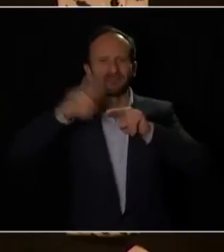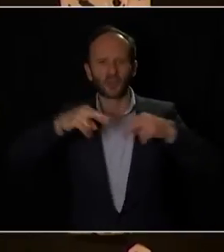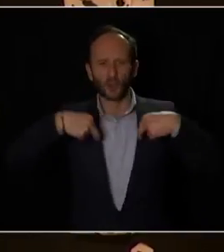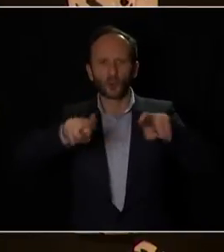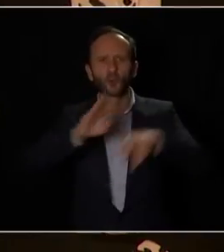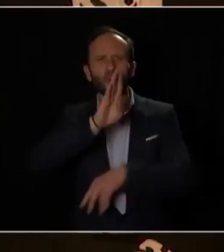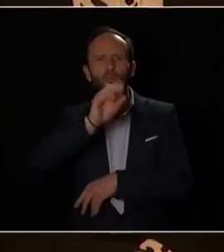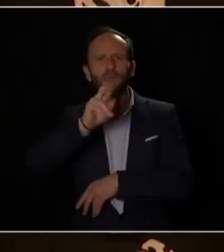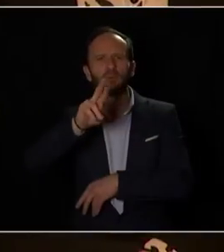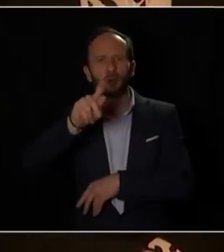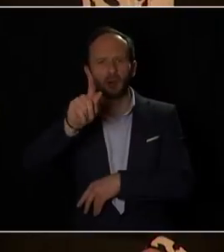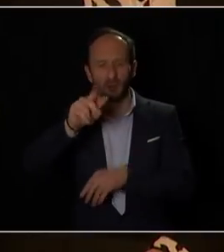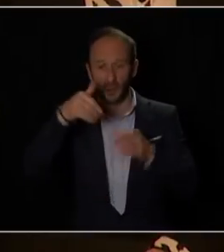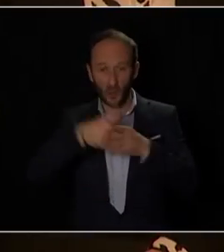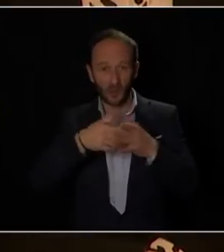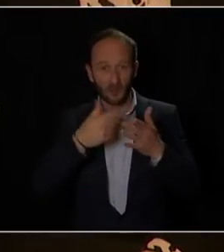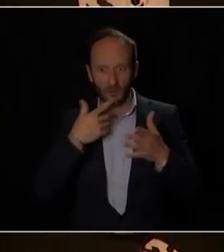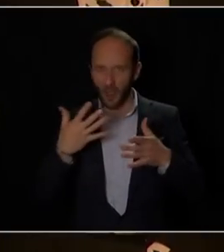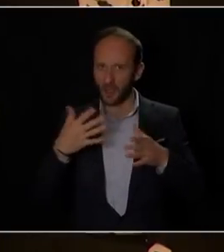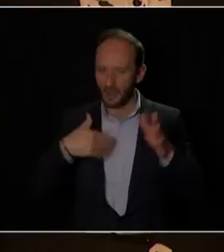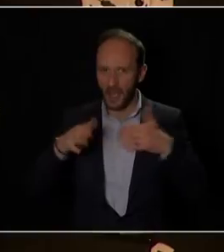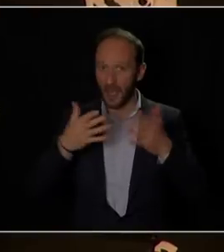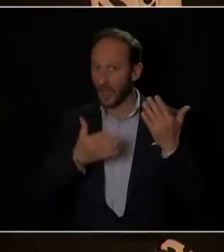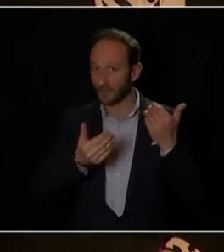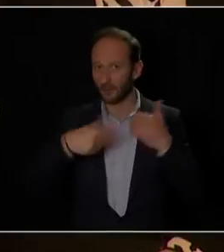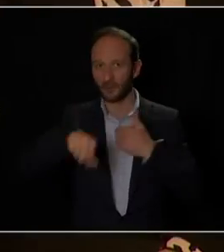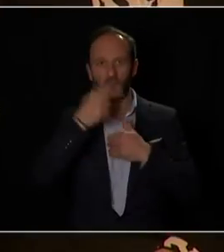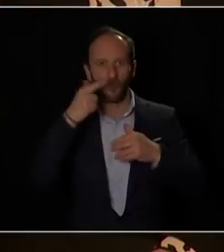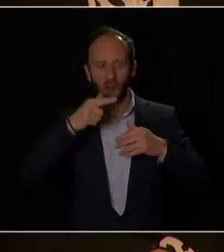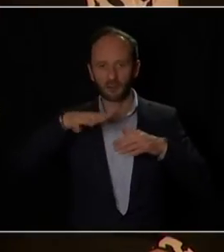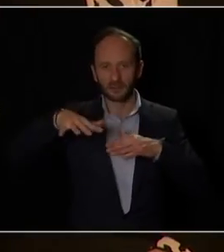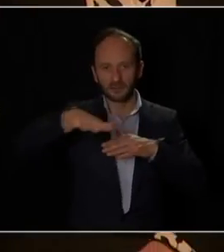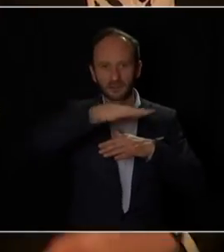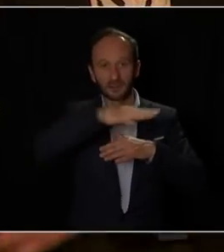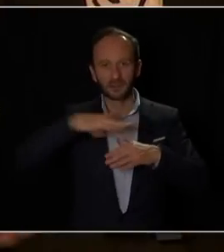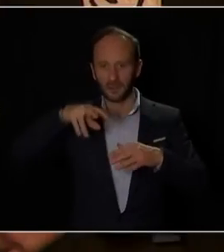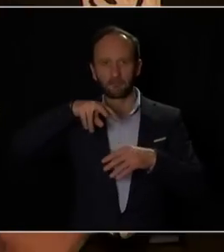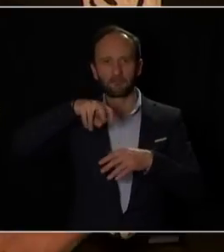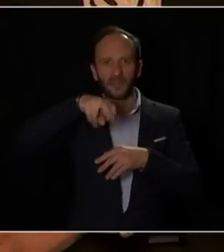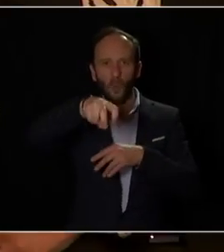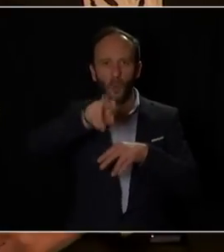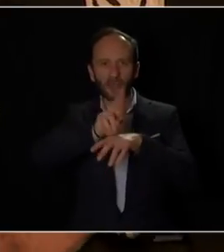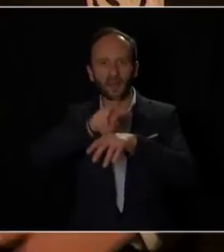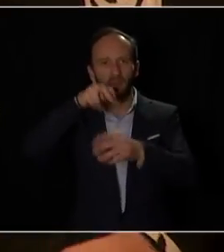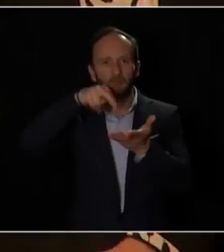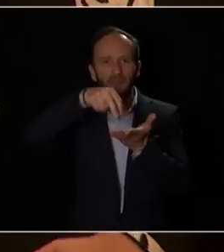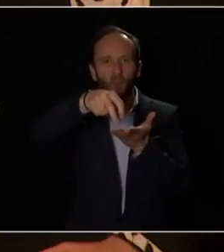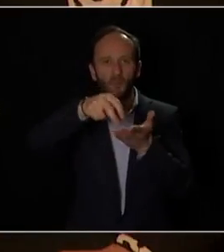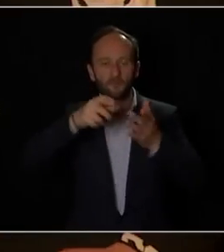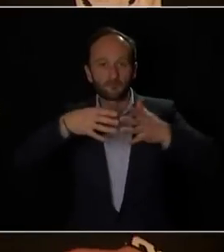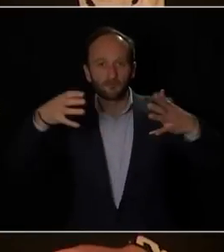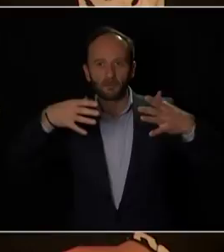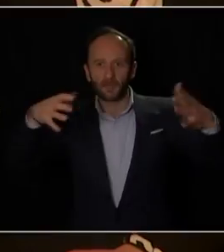le succès des opérations qui ont été menées, d'étendre le plateau piétonnier et de créer ainsi un